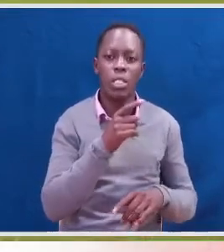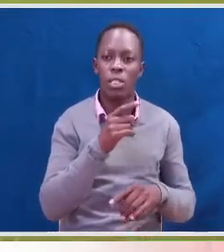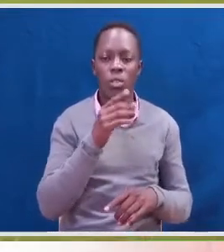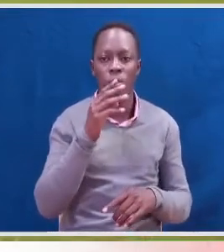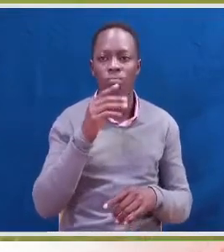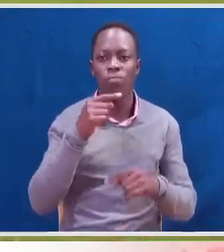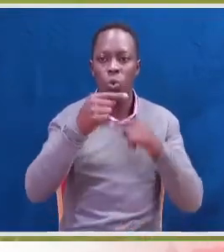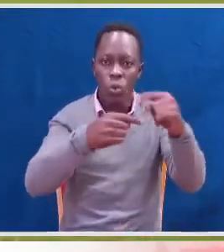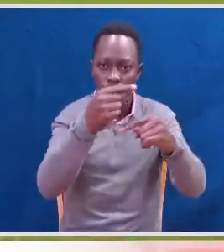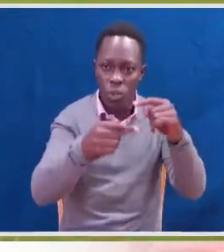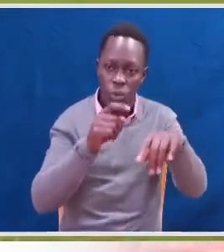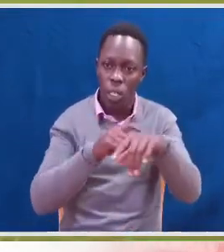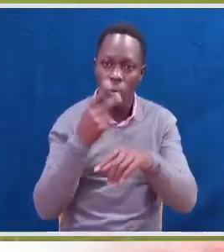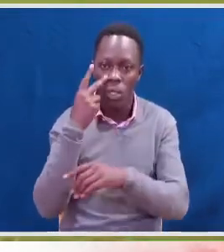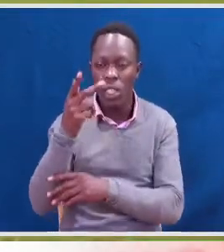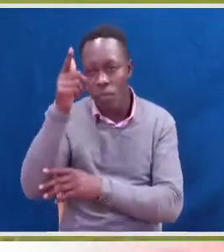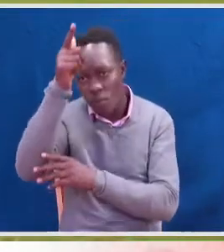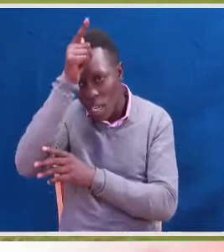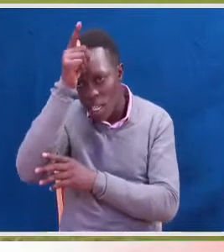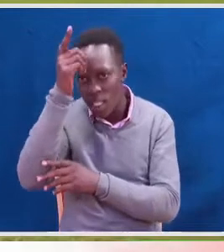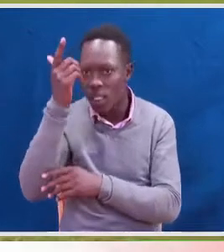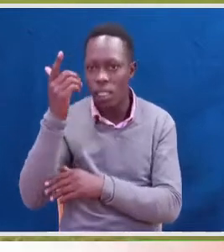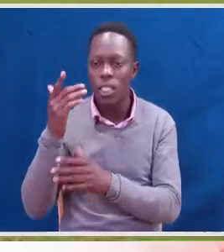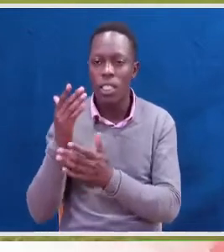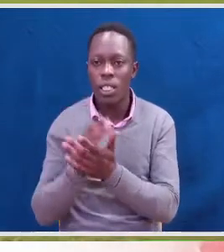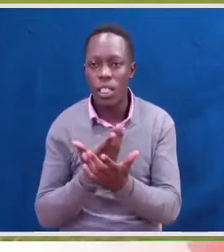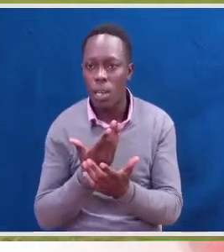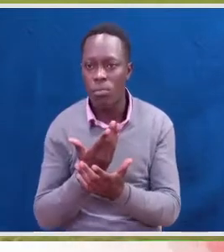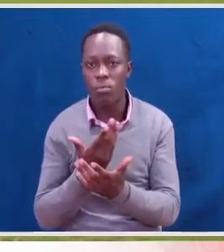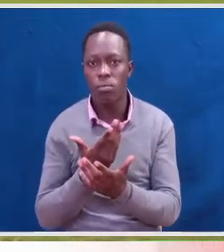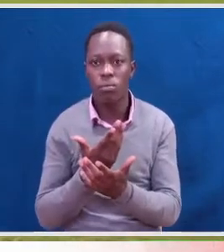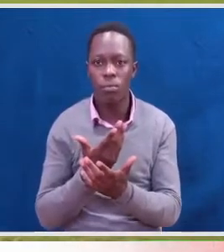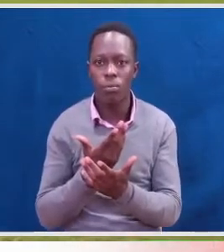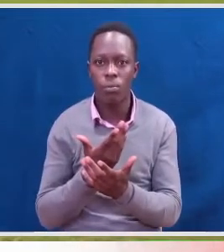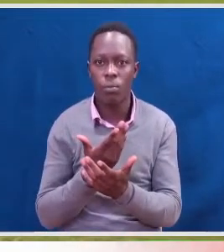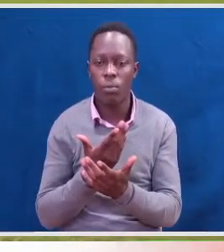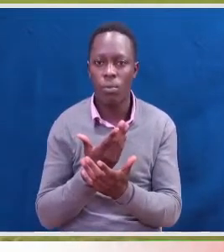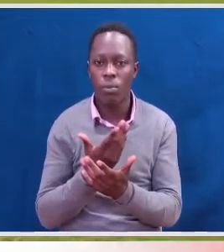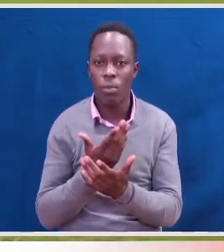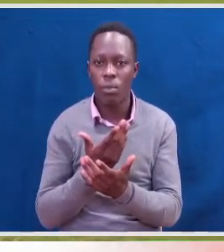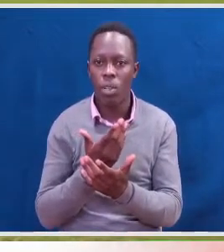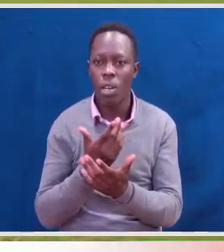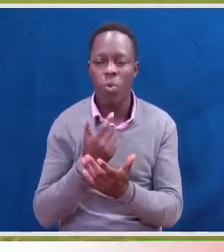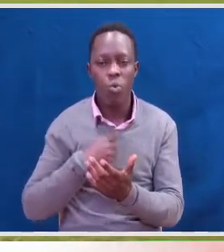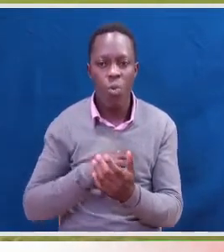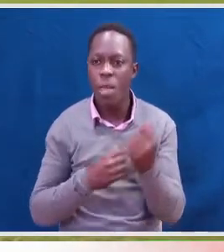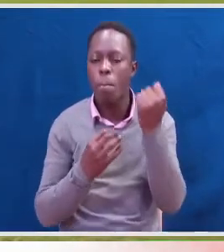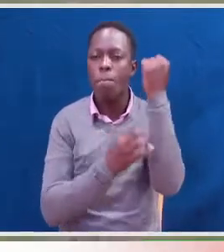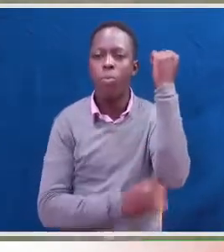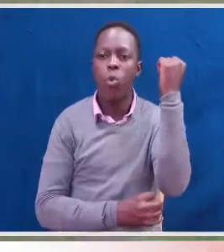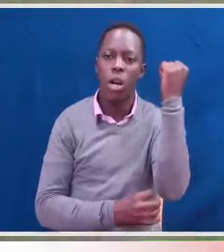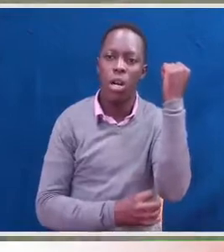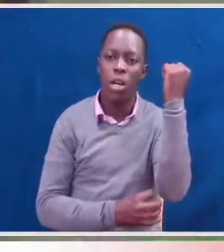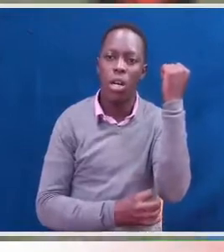mbali. Vile ambavyo mnaona kijiji, wengine wetu watu si vile hatuji, si watu ambao tunajiweza kabisa